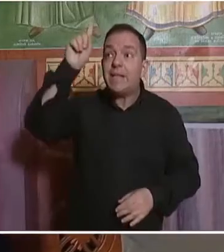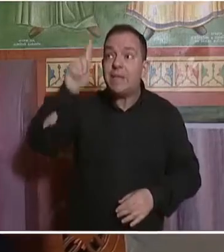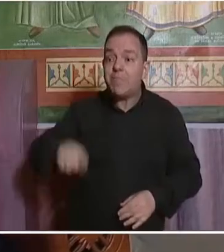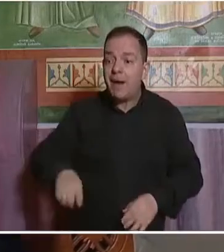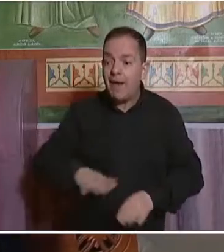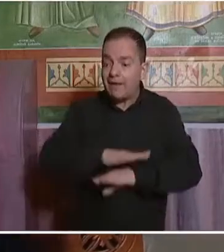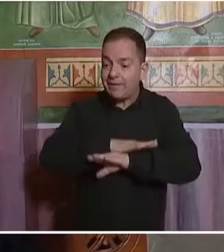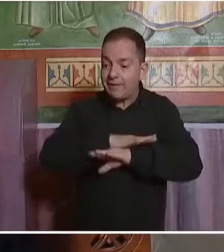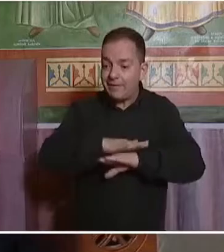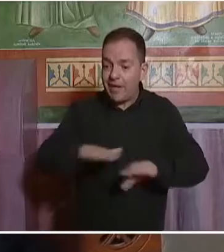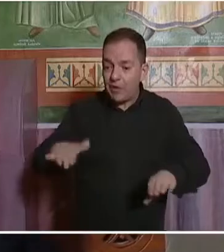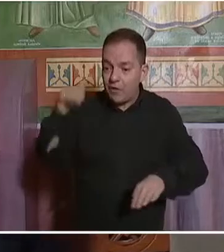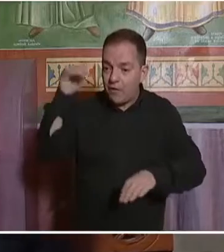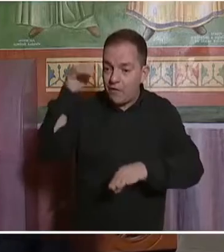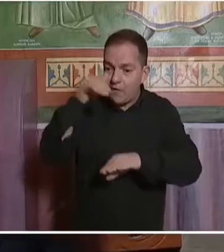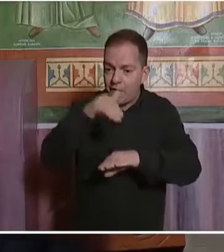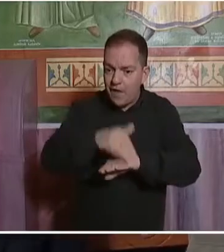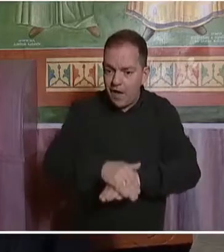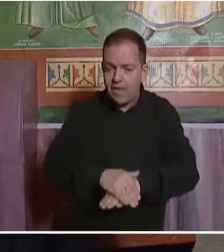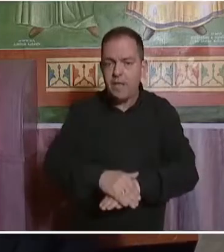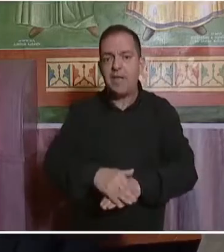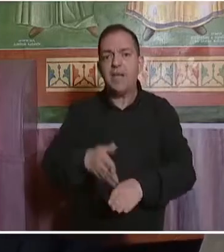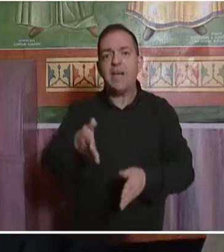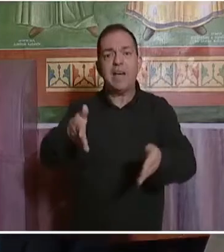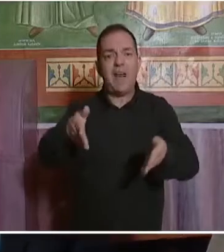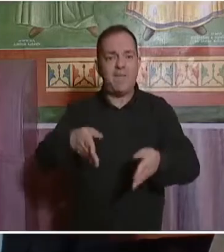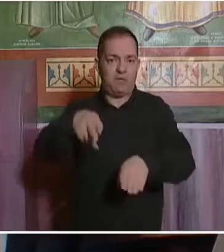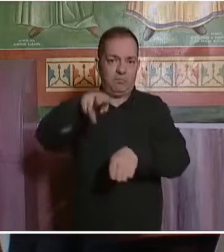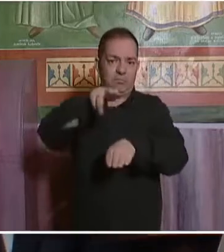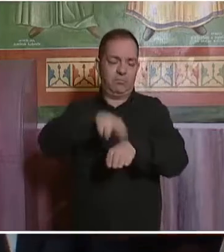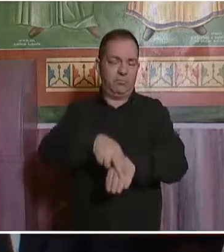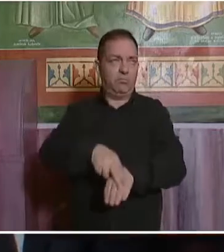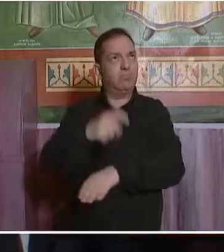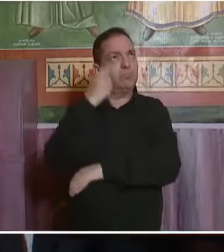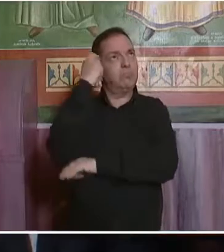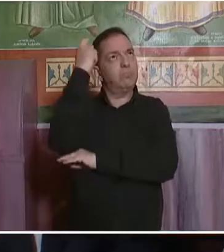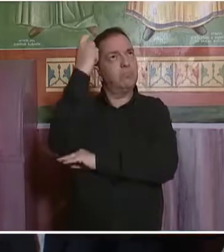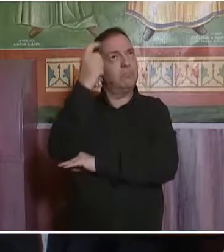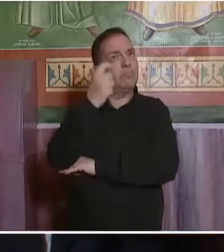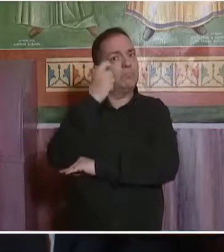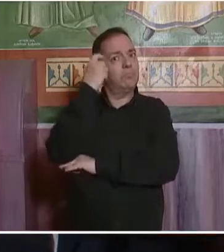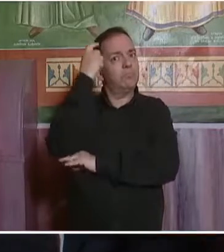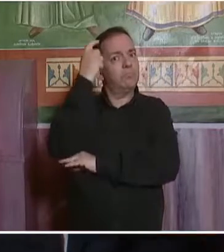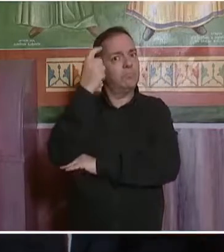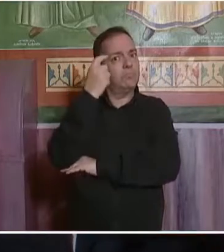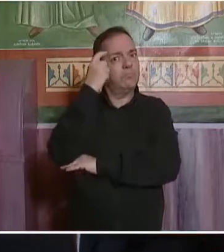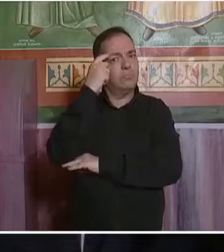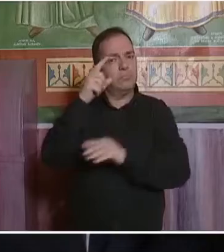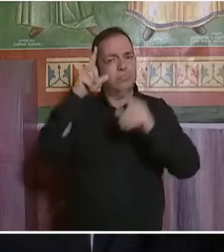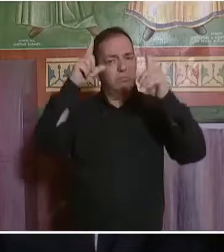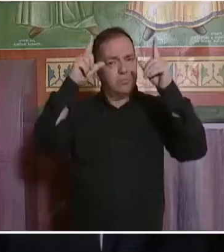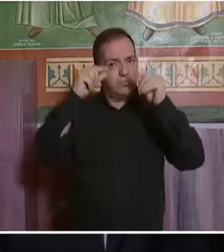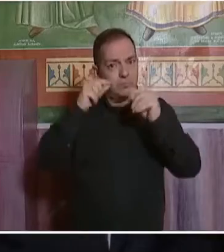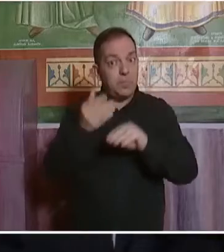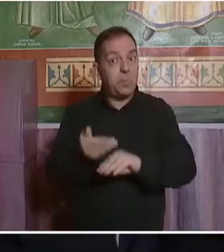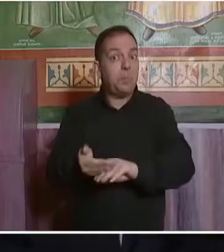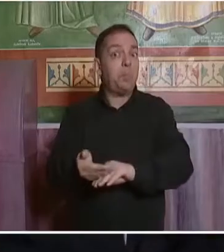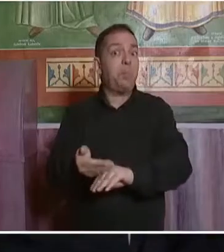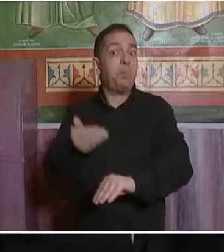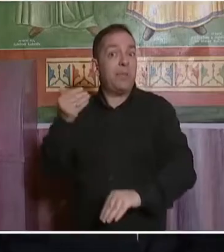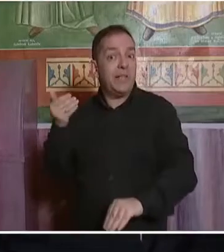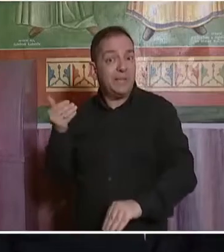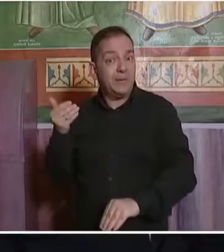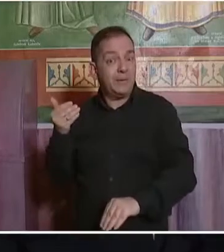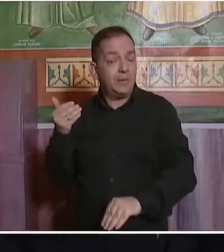για να αναπαυθούμε στο κρεβάτι μας. Πρώτης αναπαύσεως, προτού